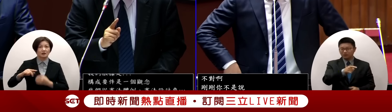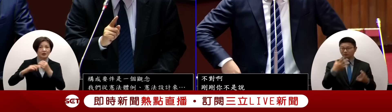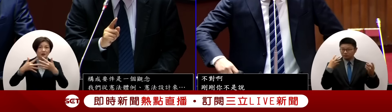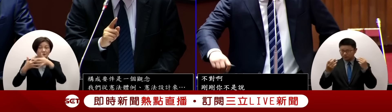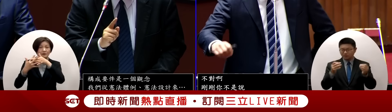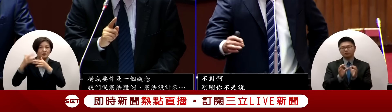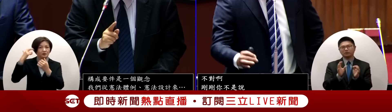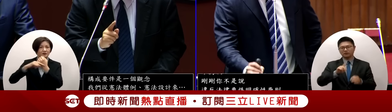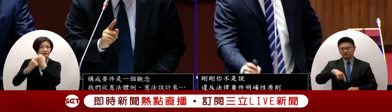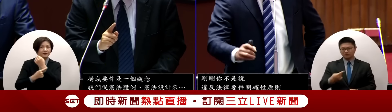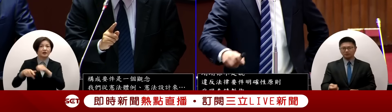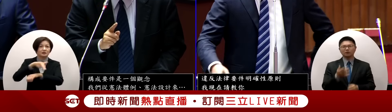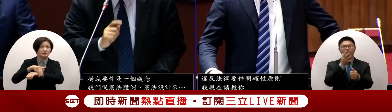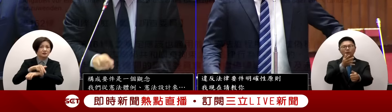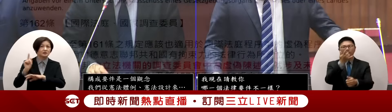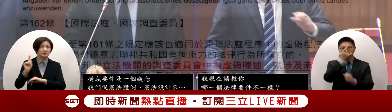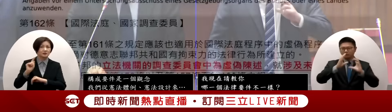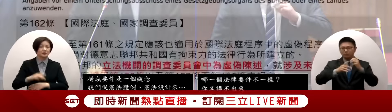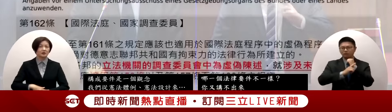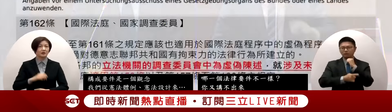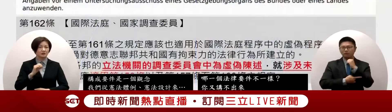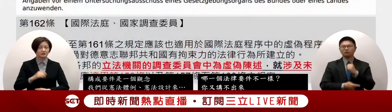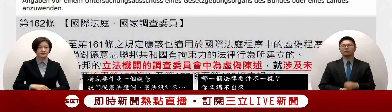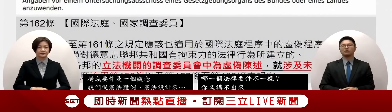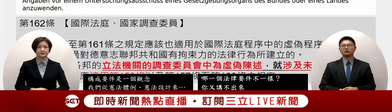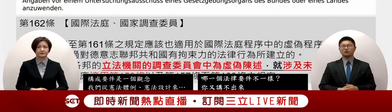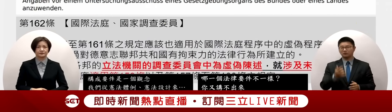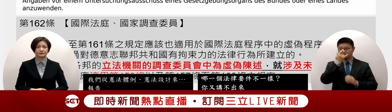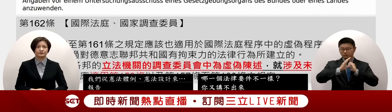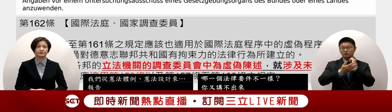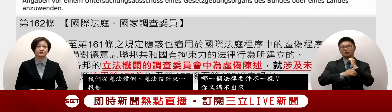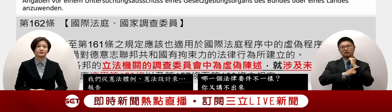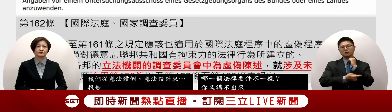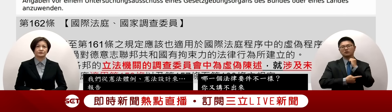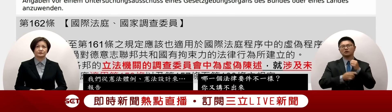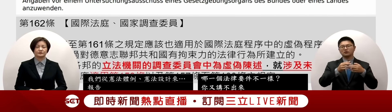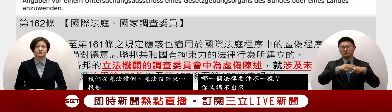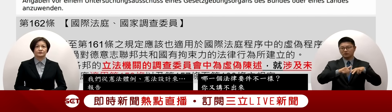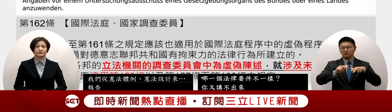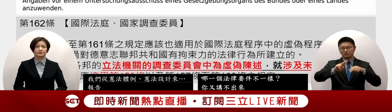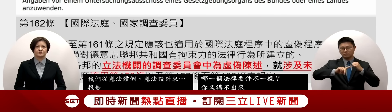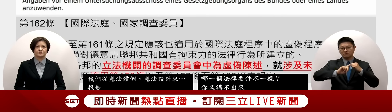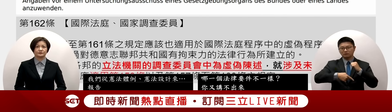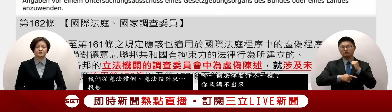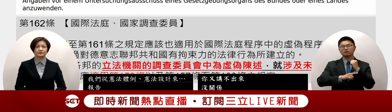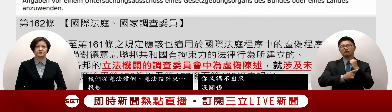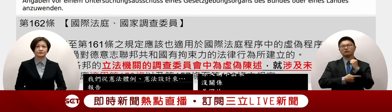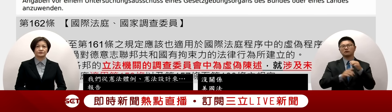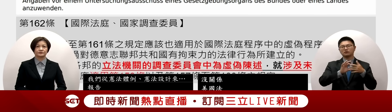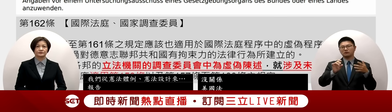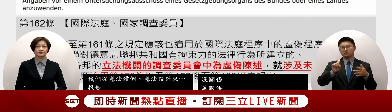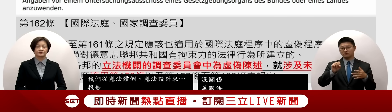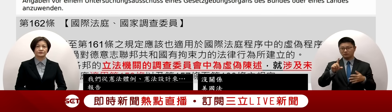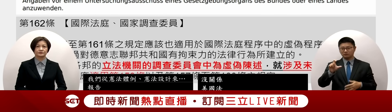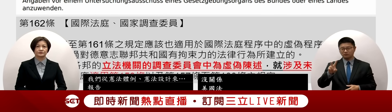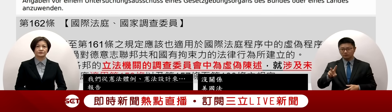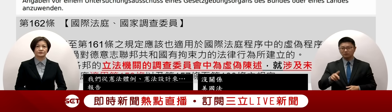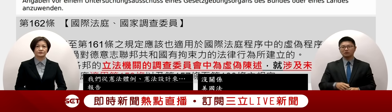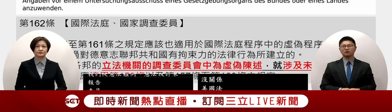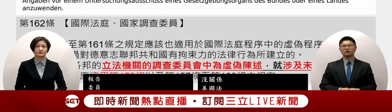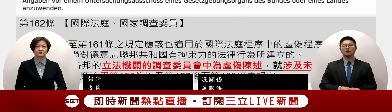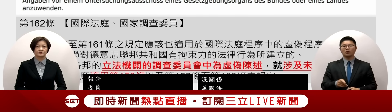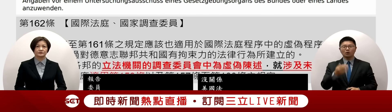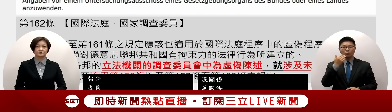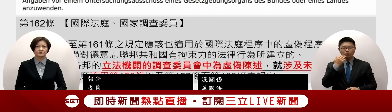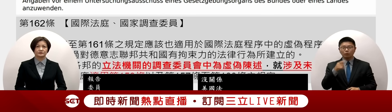来，我们 看一下德国 宪法的设计。 德国刑法162条第二项， 在联邦或邦的立法机关的调查委